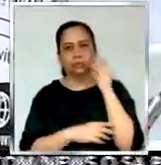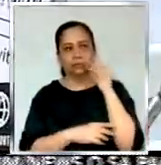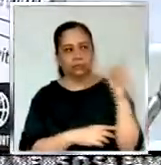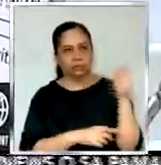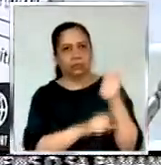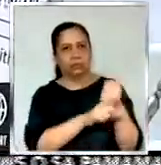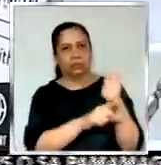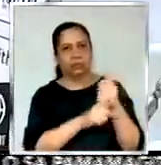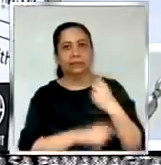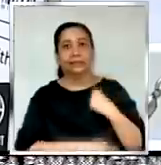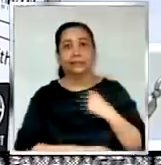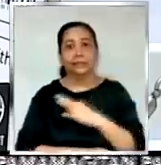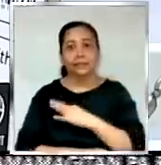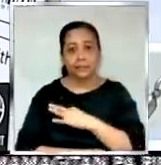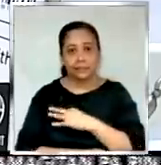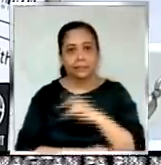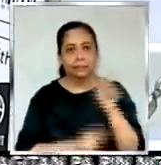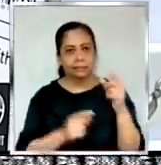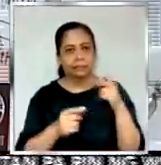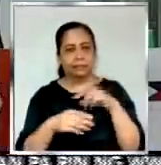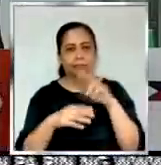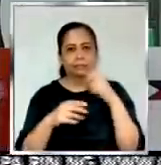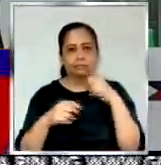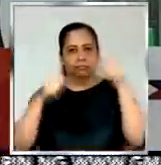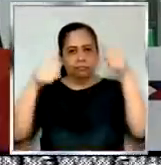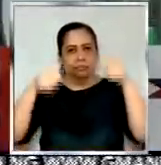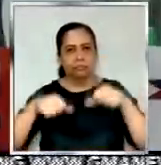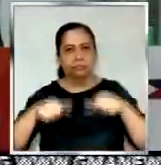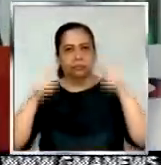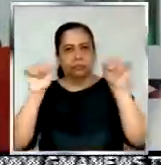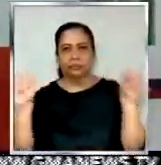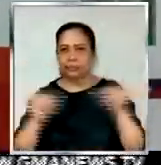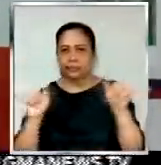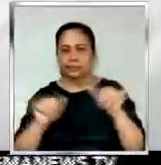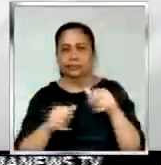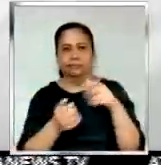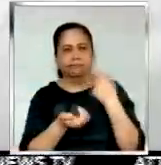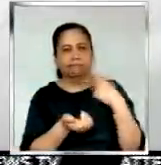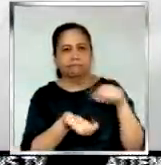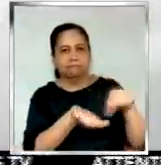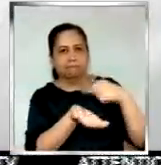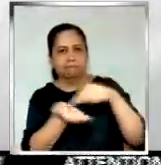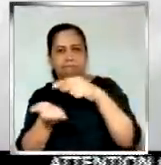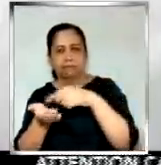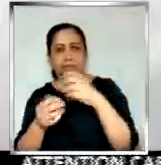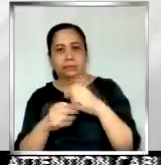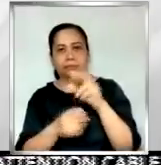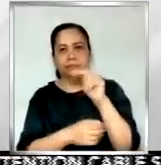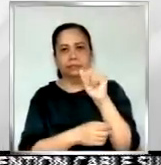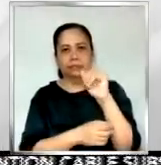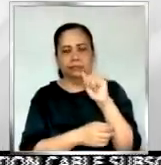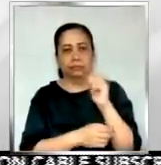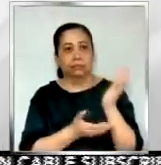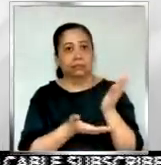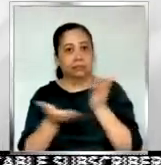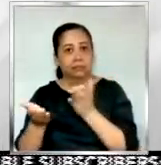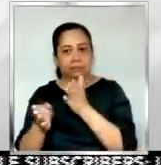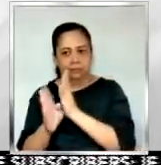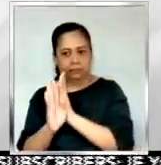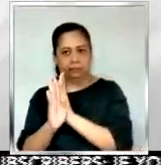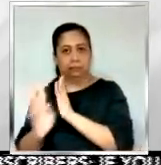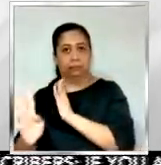staff. Lumabas din daw sa ilang social media post ang ganitong singilan sa NAIA. Dinadala sila doon sa linya